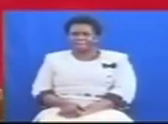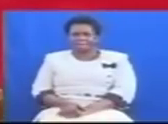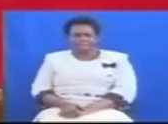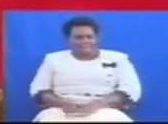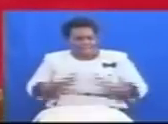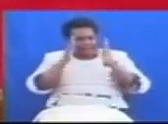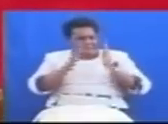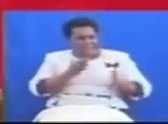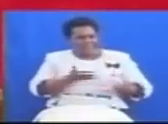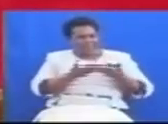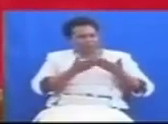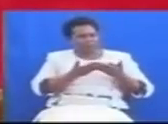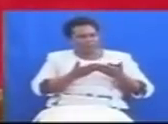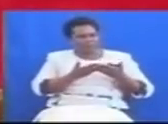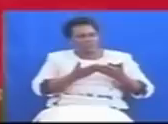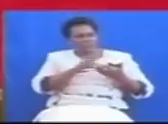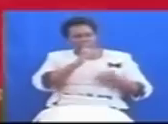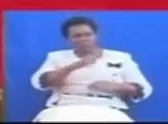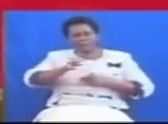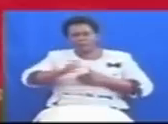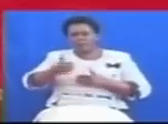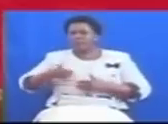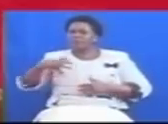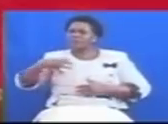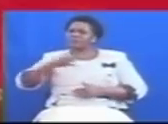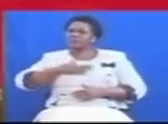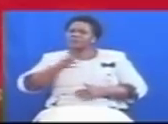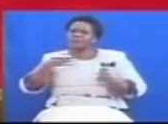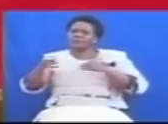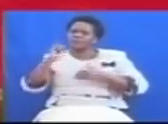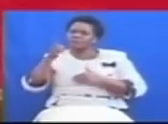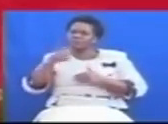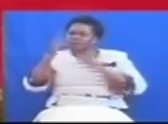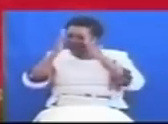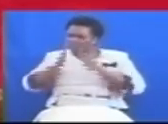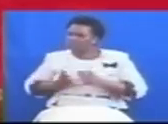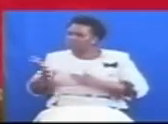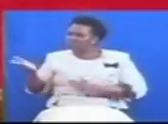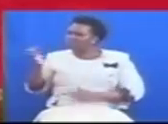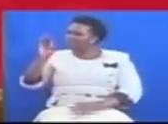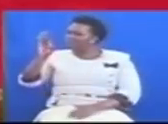rais muungano mazingira, naomba kujibu swali la Mheshimiwa Faharia